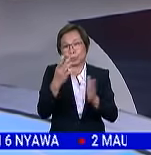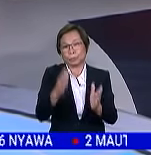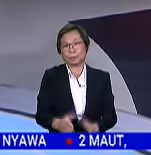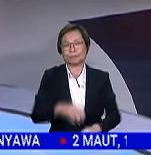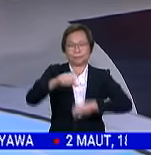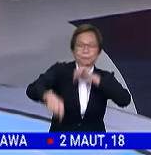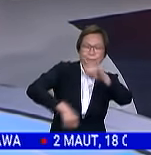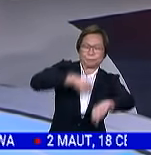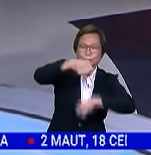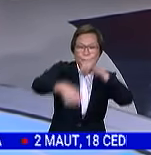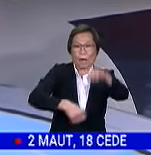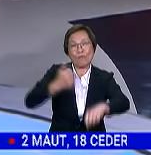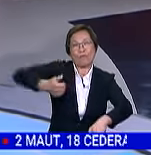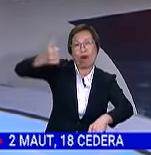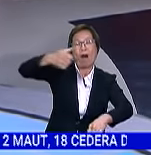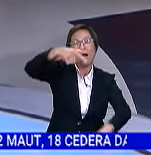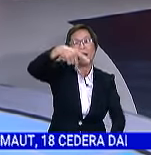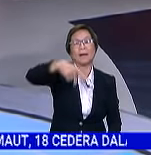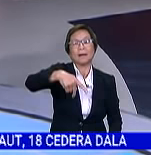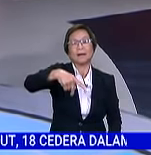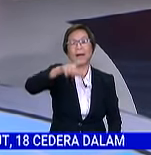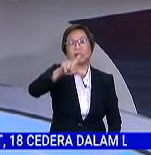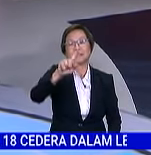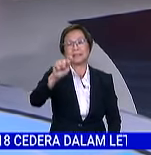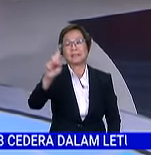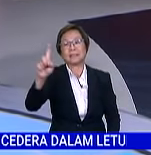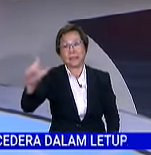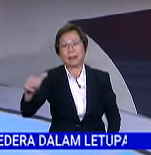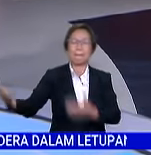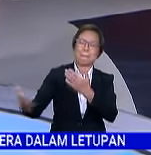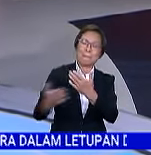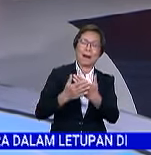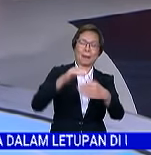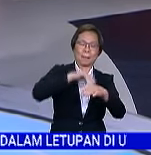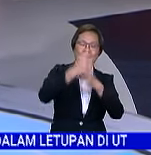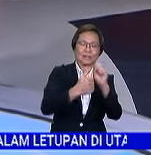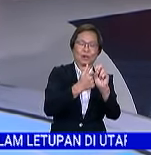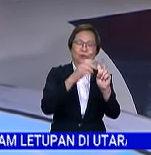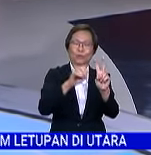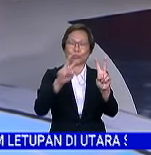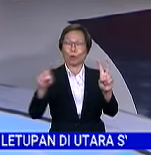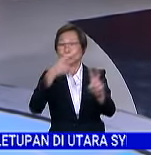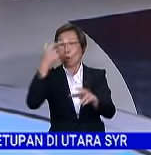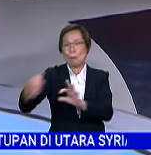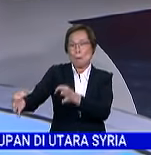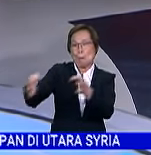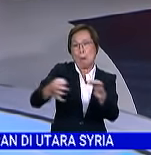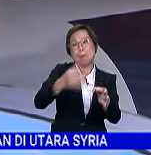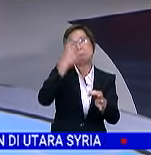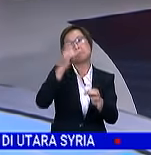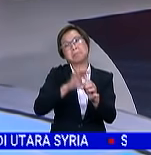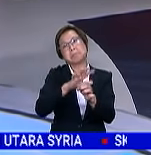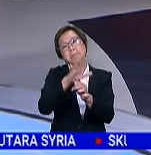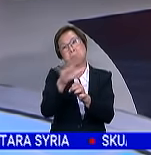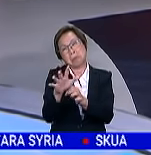Jelajah berbasikal tertua di Asia Tenggara Letu Dilengkawi LTDL kembali pada tahun hadapan selepas ditangguhkan akibat pandemik